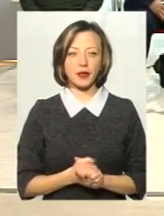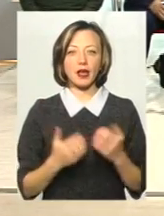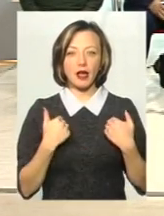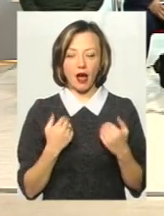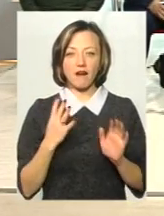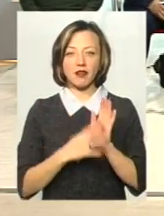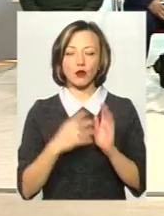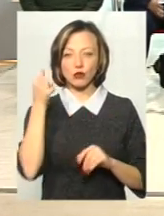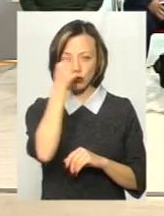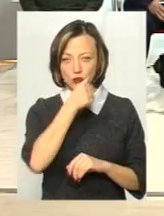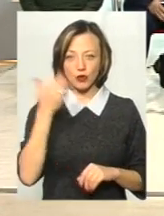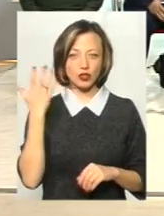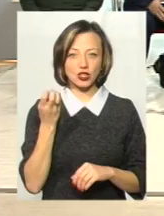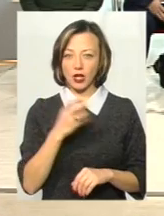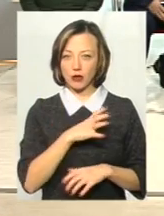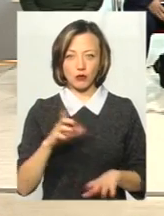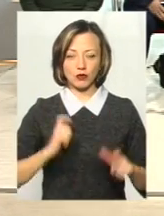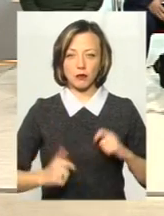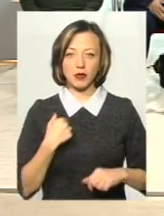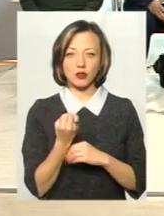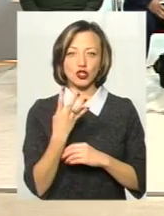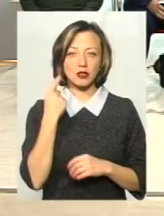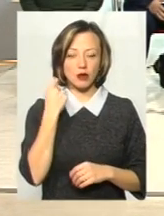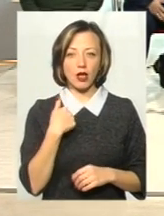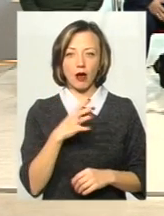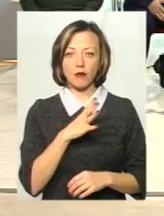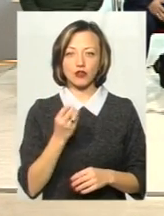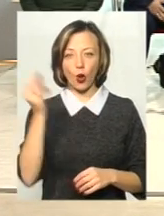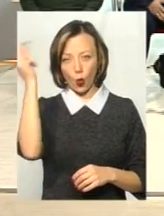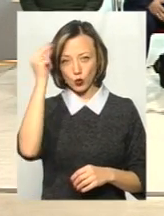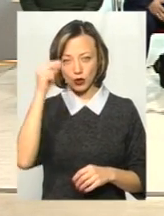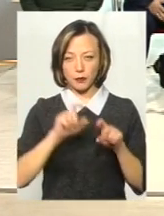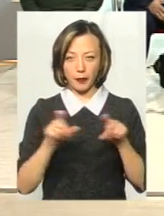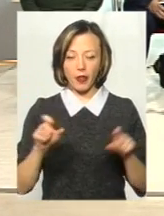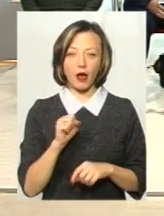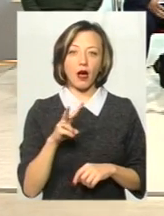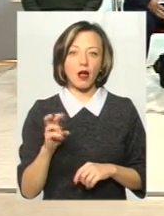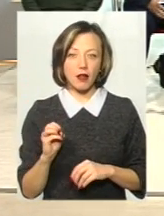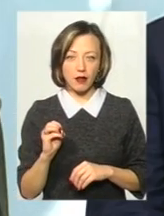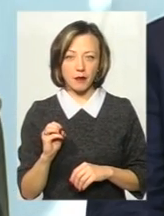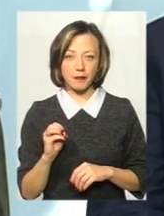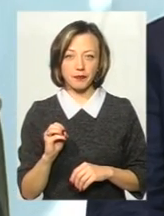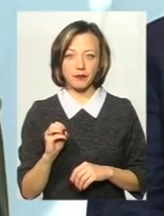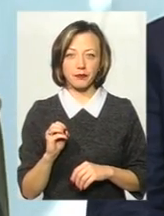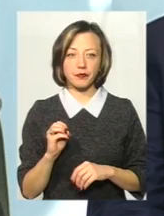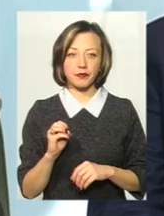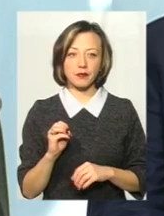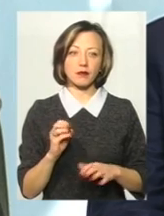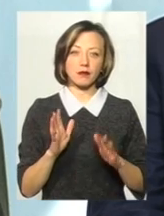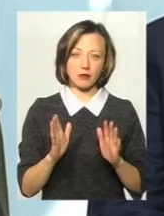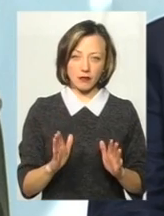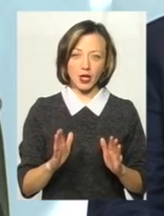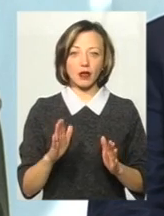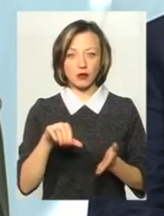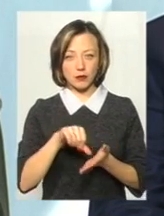році ще не був студентом, мені було 14 років, я був ще учнем, але опосередковано брав участь у